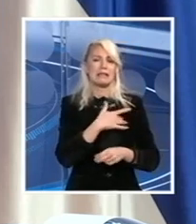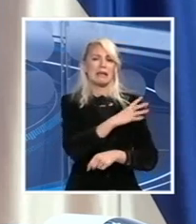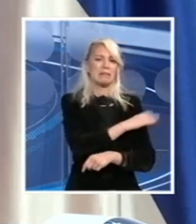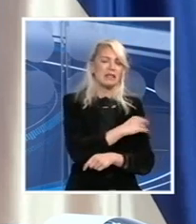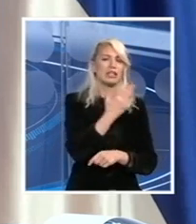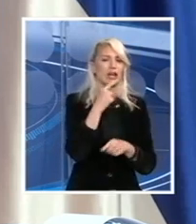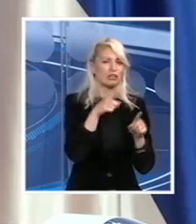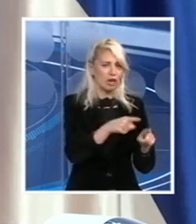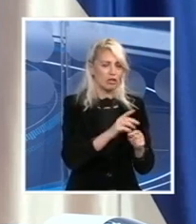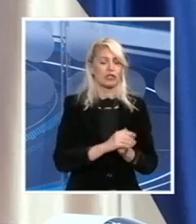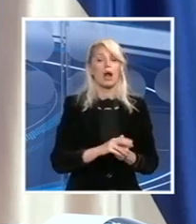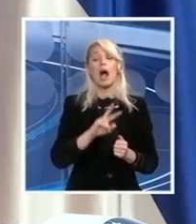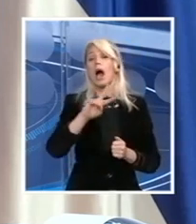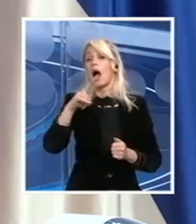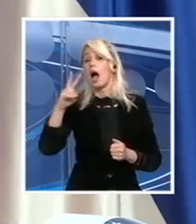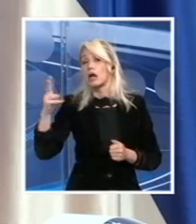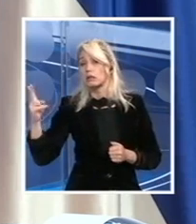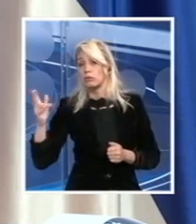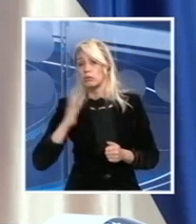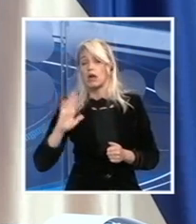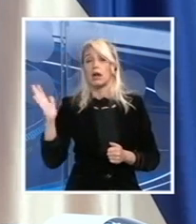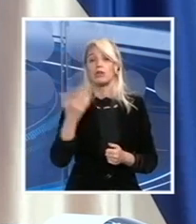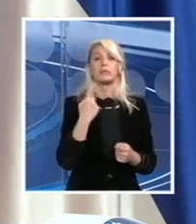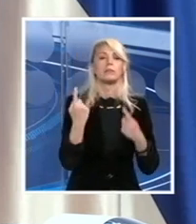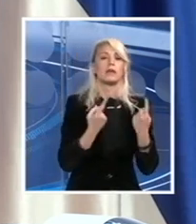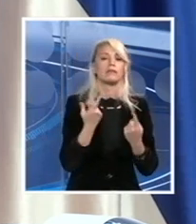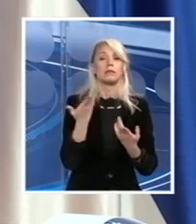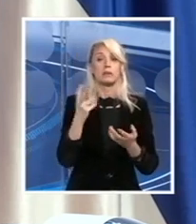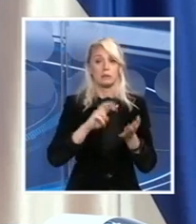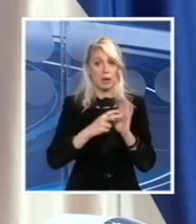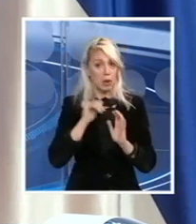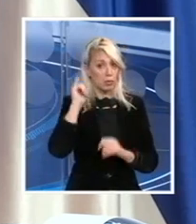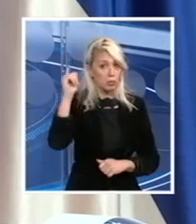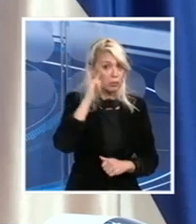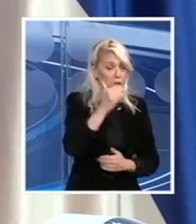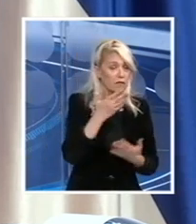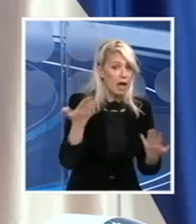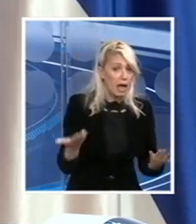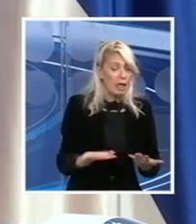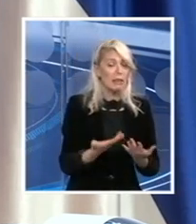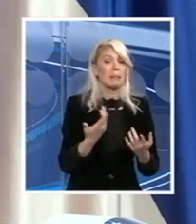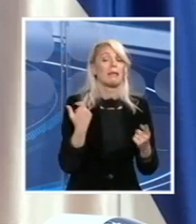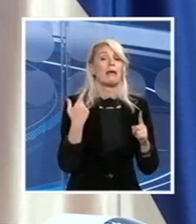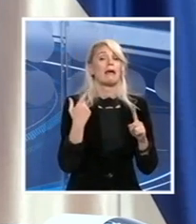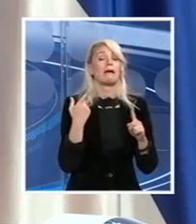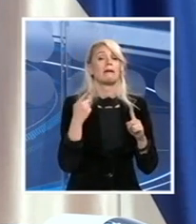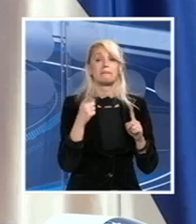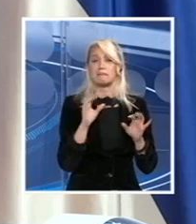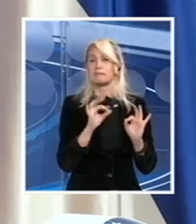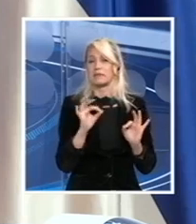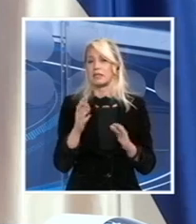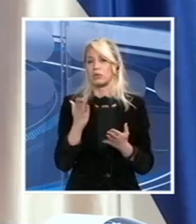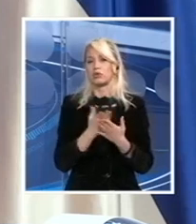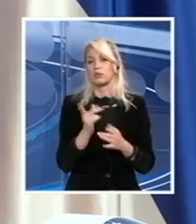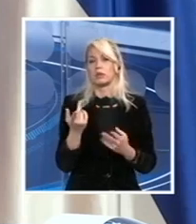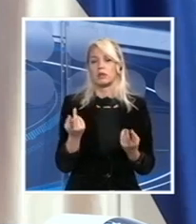od prvenstveno njihovih planiranih putovanja i najverovatnije će i tu biti nekih